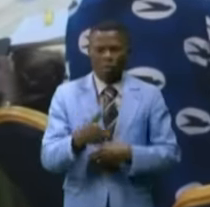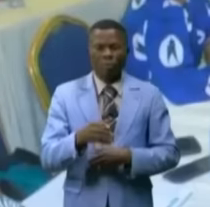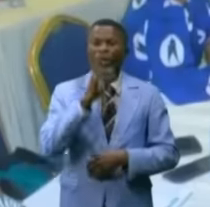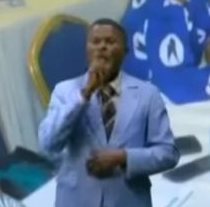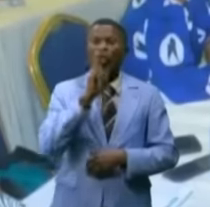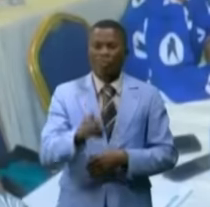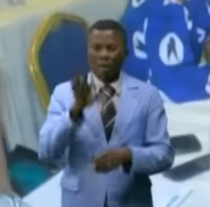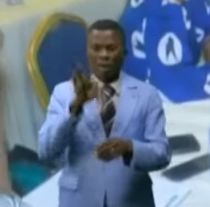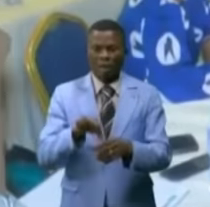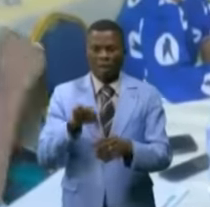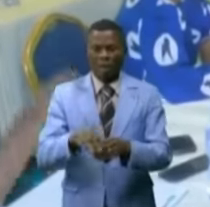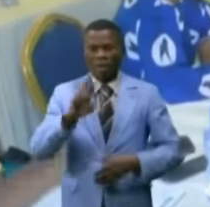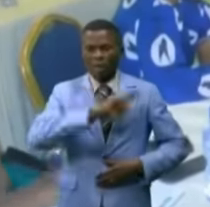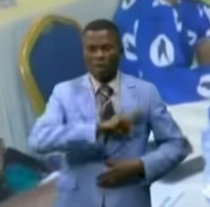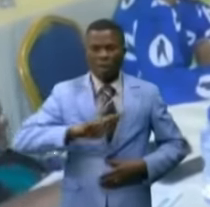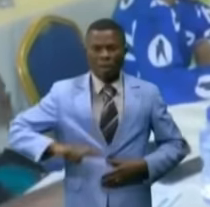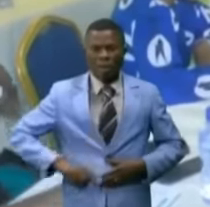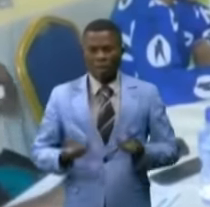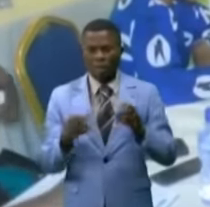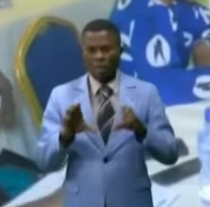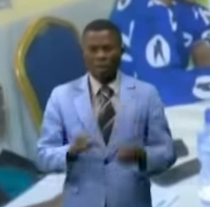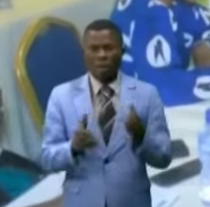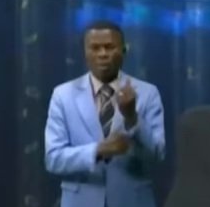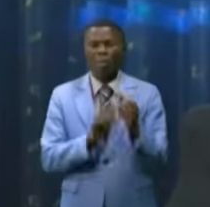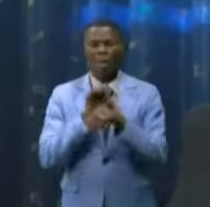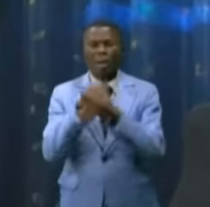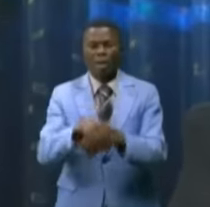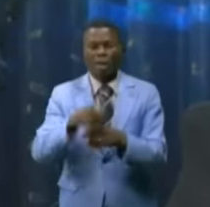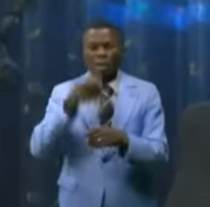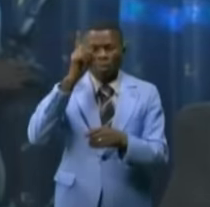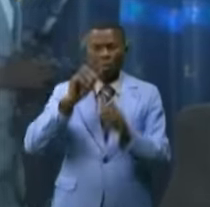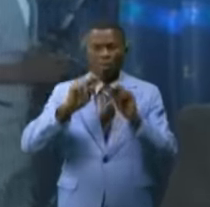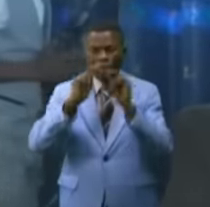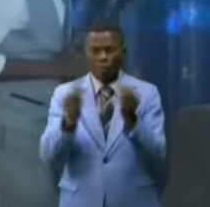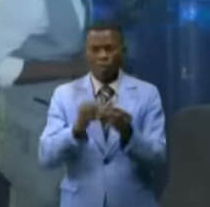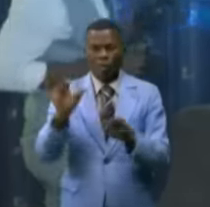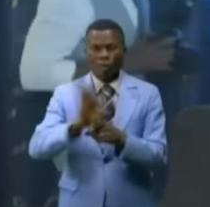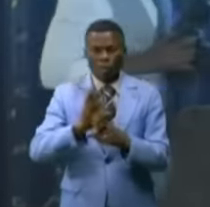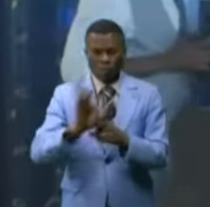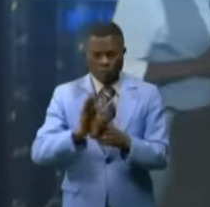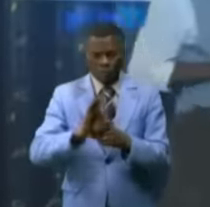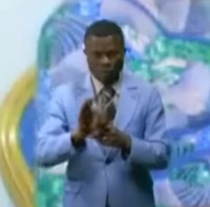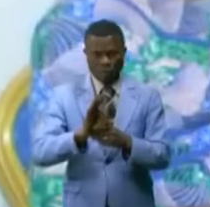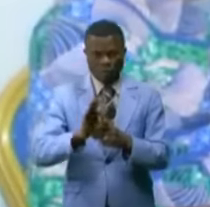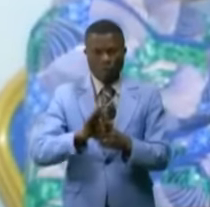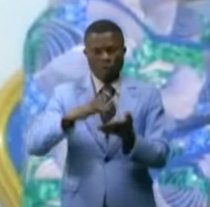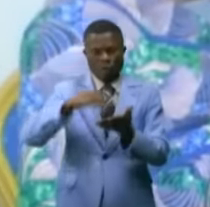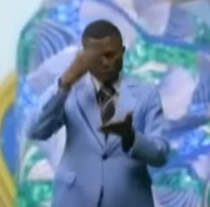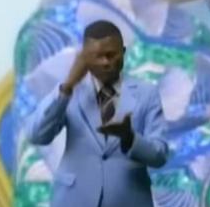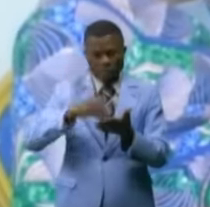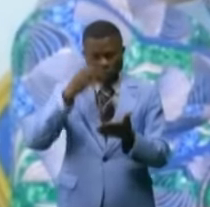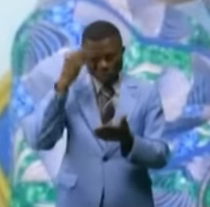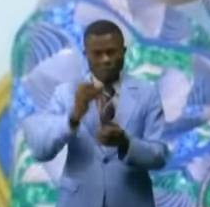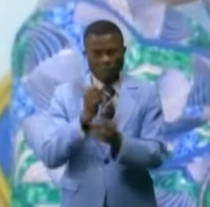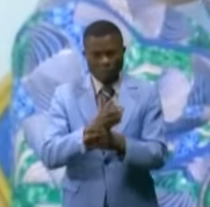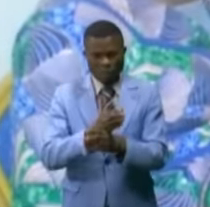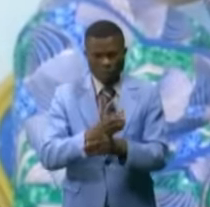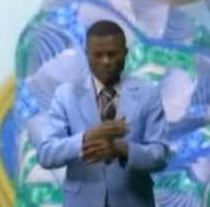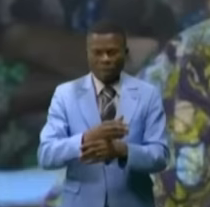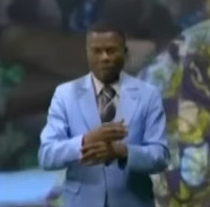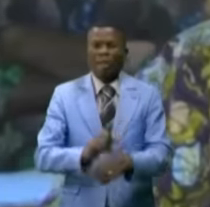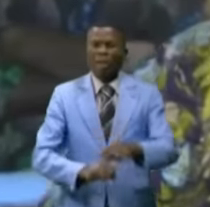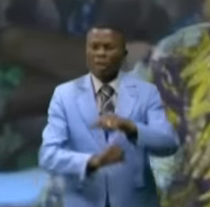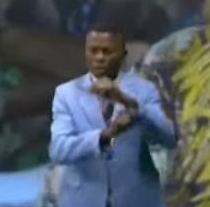République démocratique du Congo, les participantes à cette première session de formation sont outillées et prêtes à assister